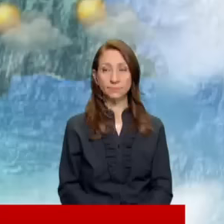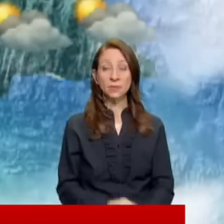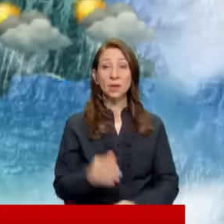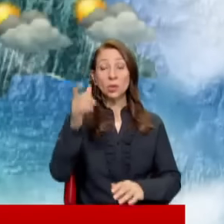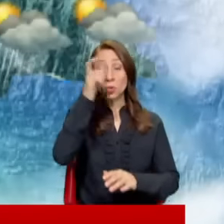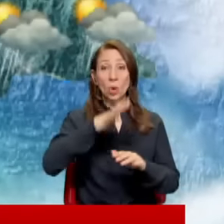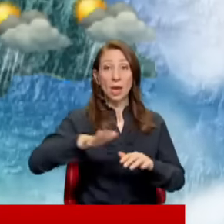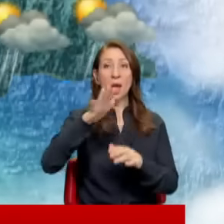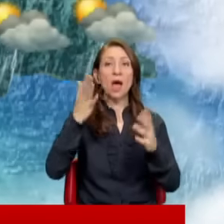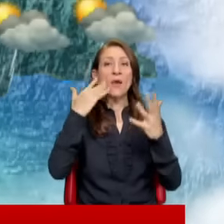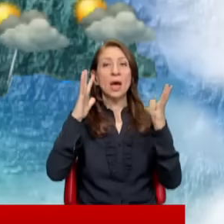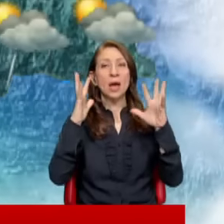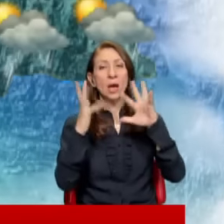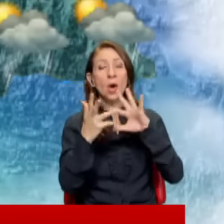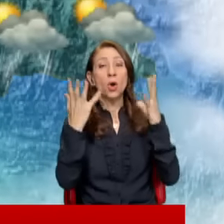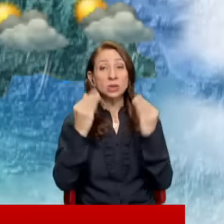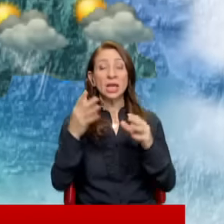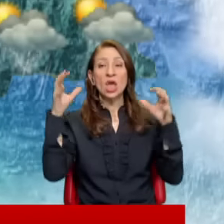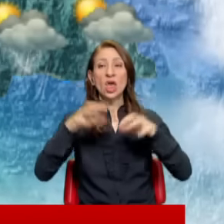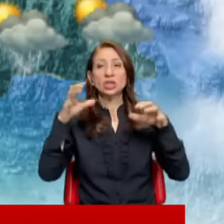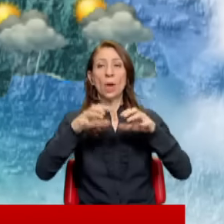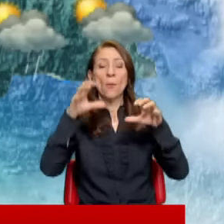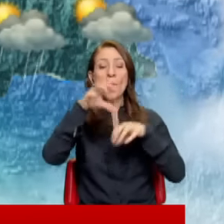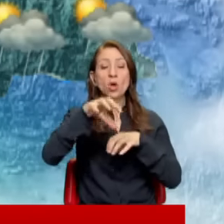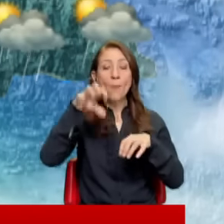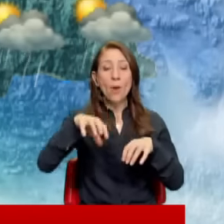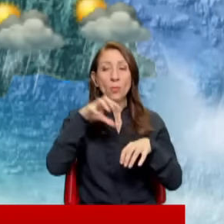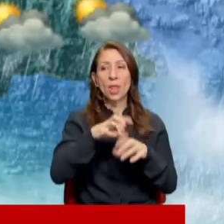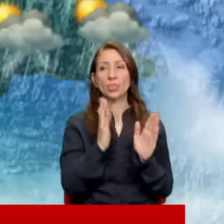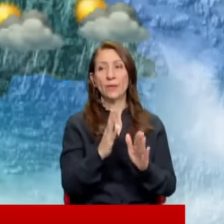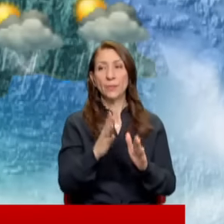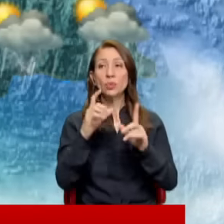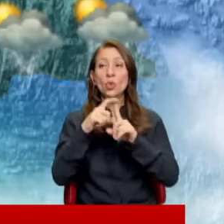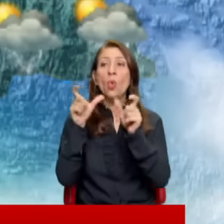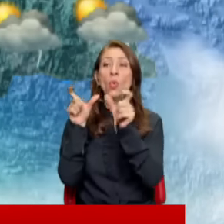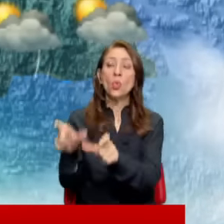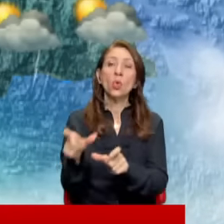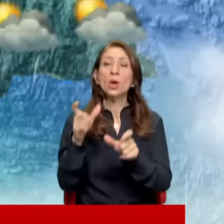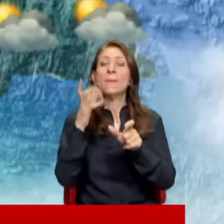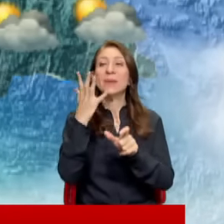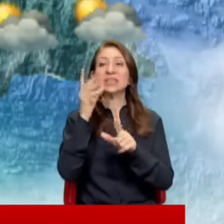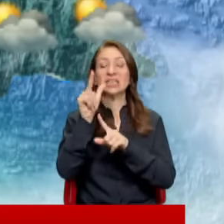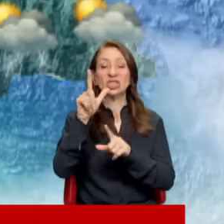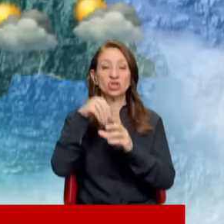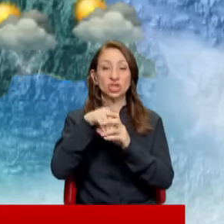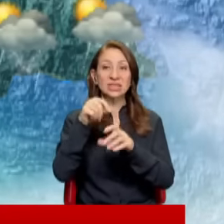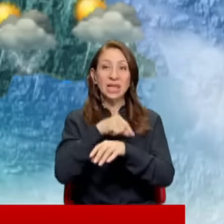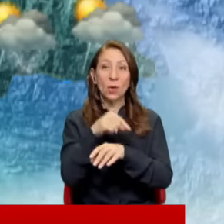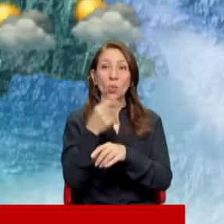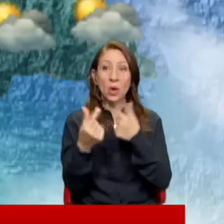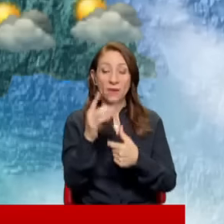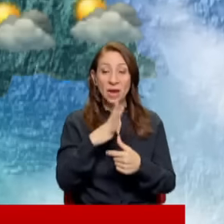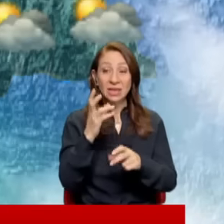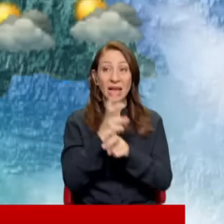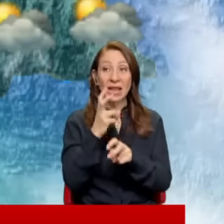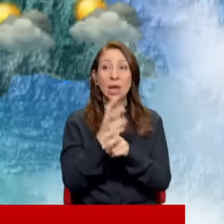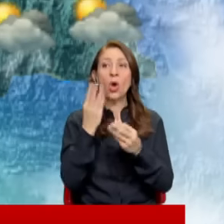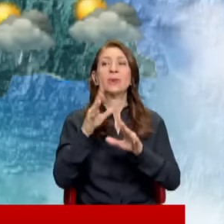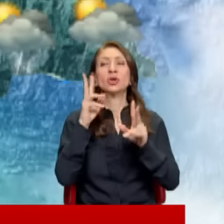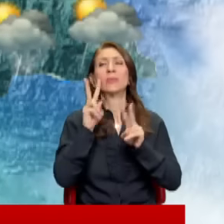Yurt genelinde hava parçalı bulutlu olsa da yağışlar bölge bölge devam ediyor doğuda Sarık kodlu uyarı 5 il için yapıldı potansiyel tehlike olarak